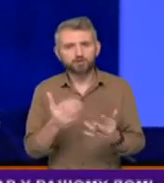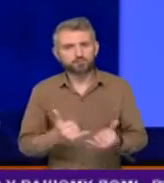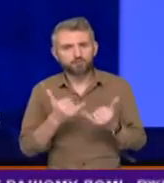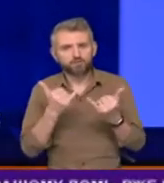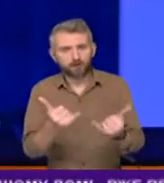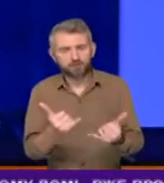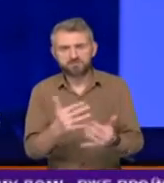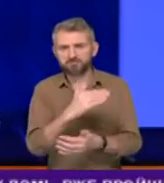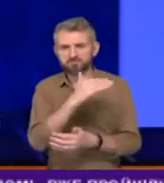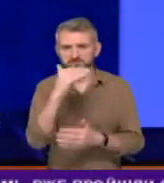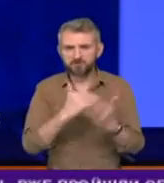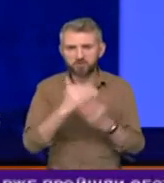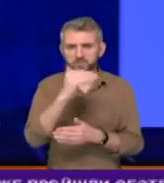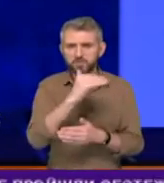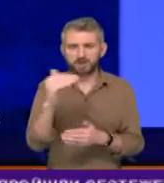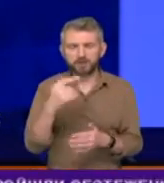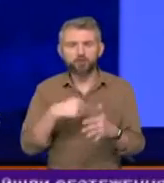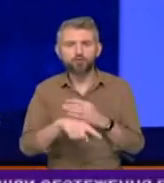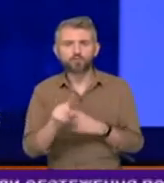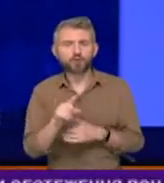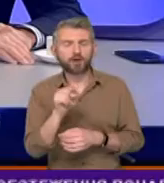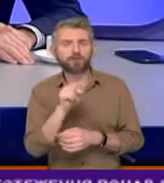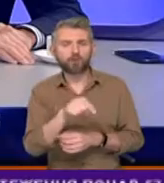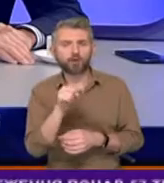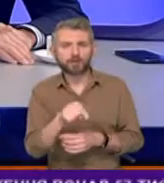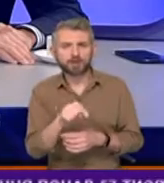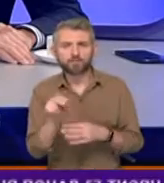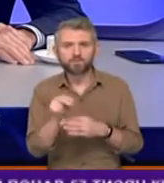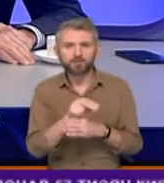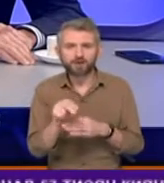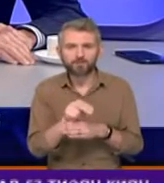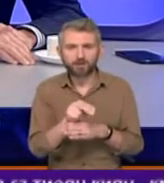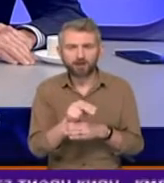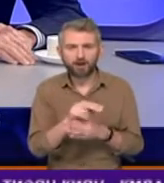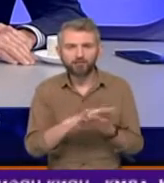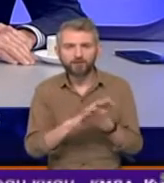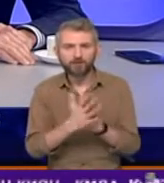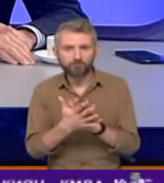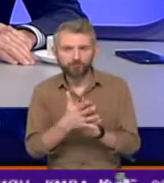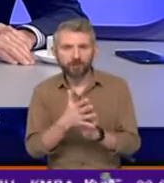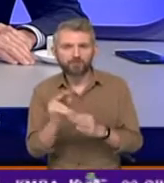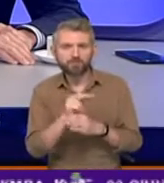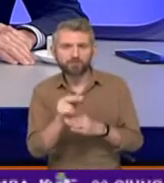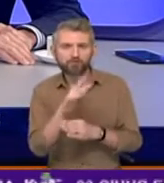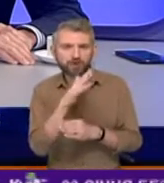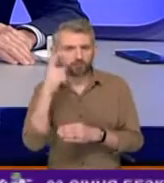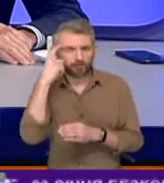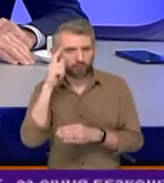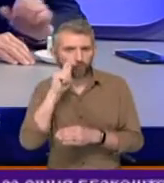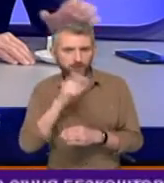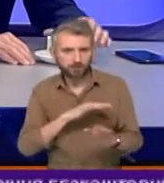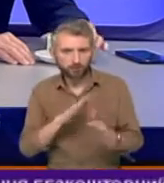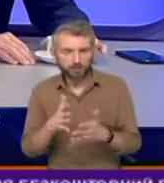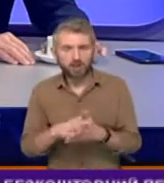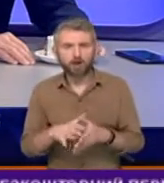високим штилем, тому що, напевне, вони виправлення часом і свідомості українців пройшли. Перше, соборності